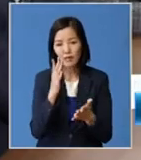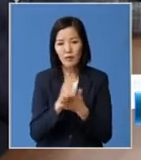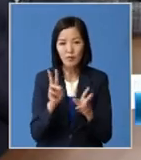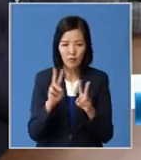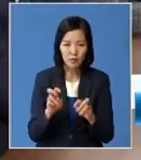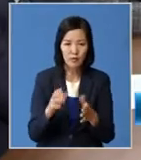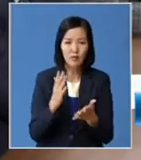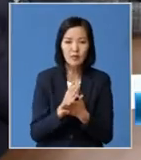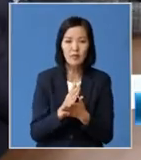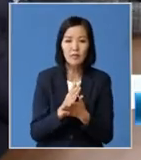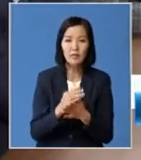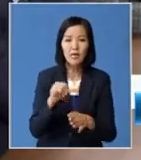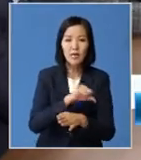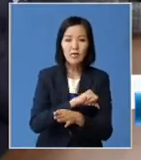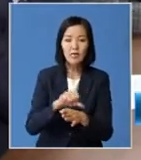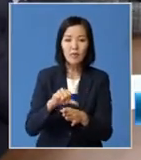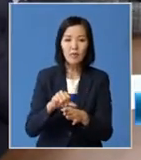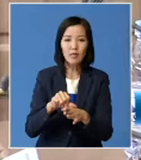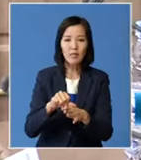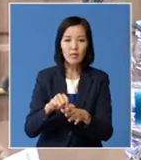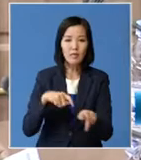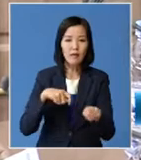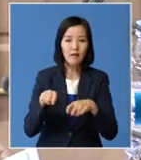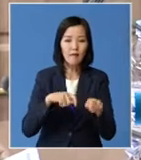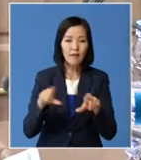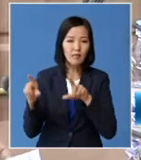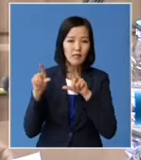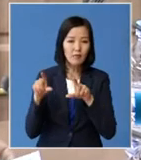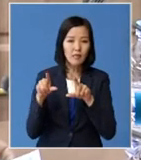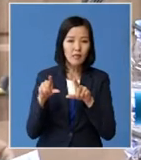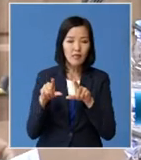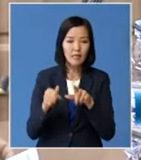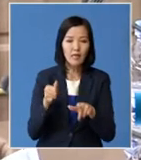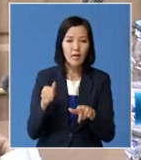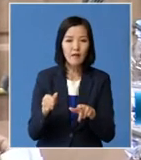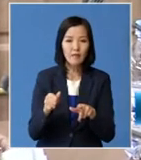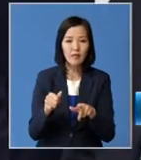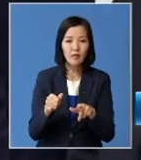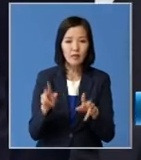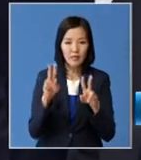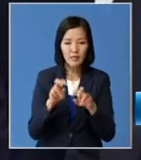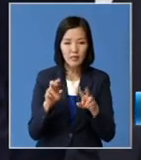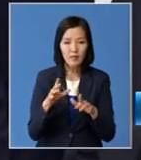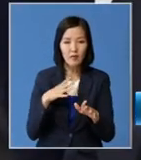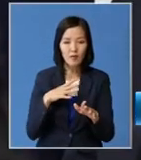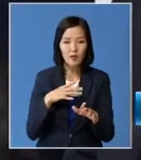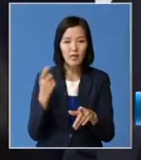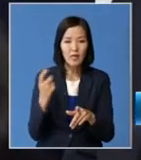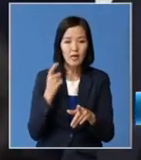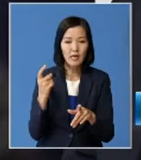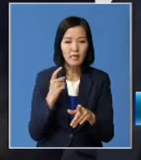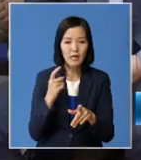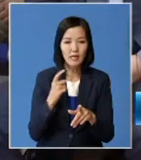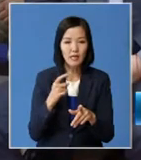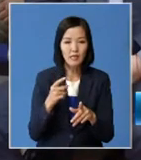Былтырдан бері елдегі кеден бекеттерінде жүк тасымалдайтын көліктер автоматтандырылған құрылғы арқылы тексерілетін болды. Жүктің иесі алып өтетін тауарлар жайлы